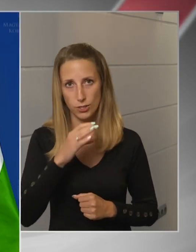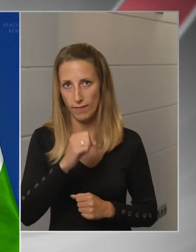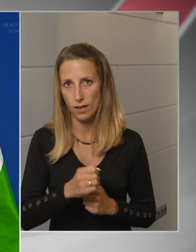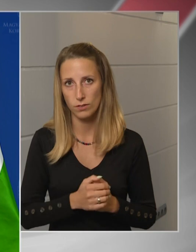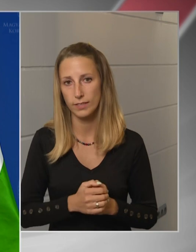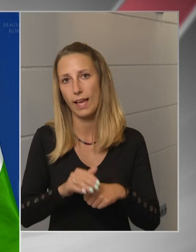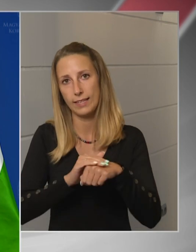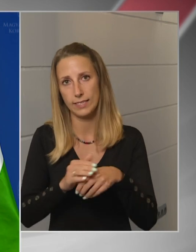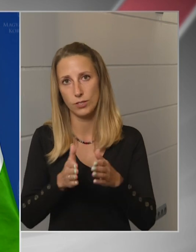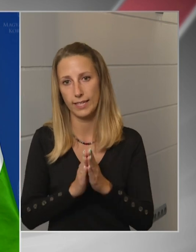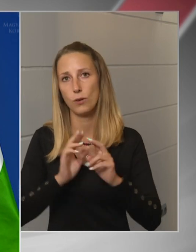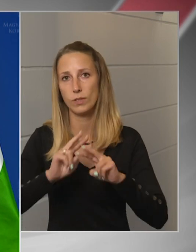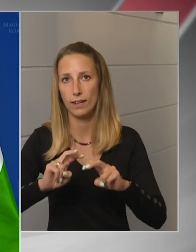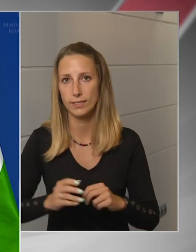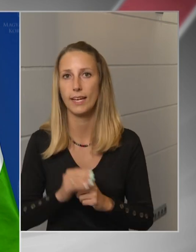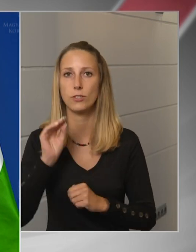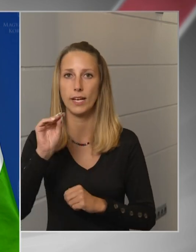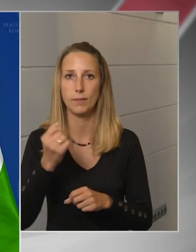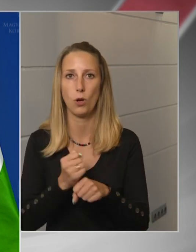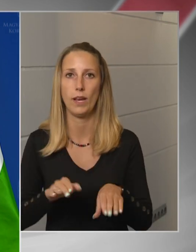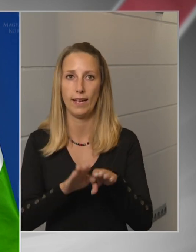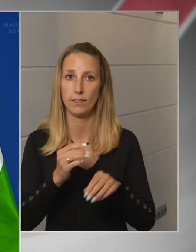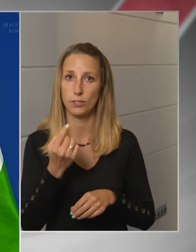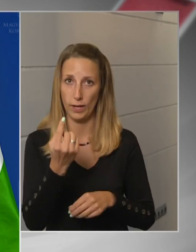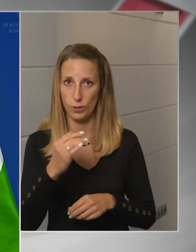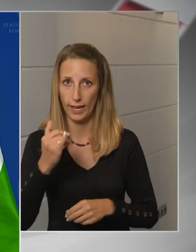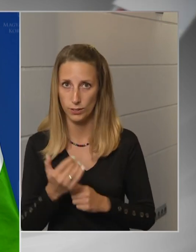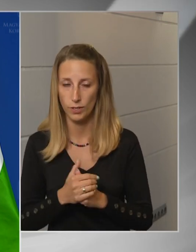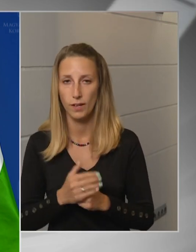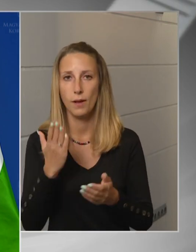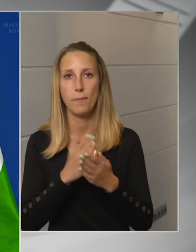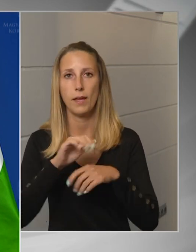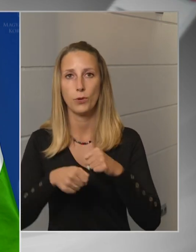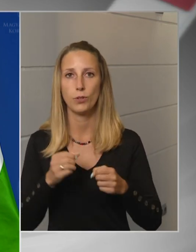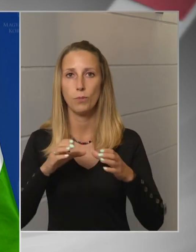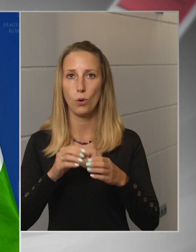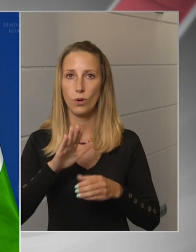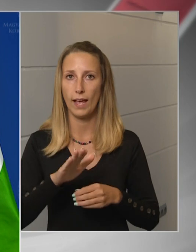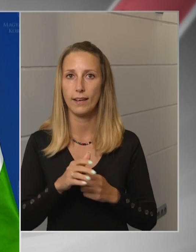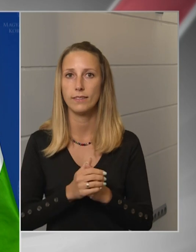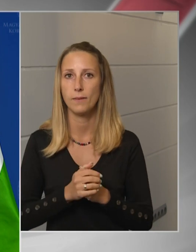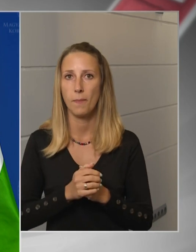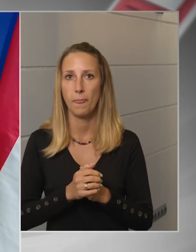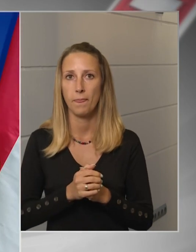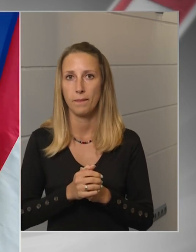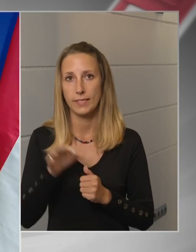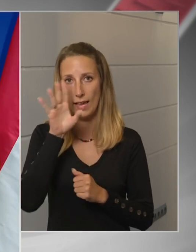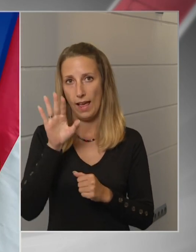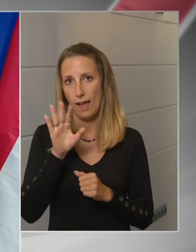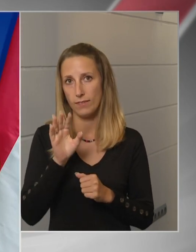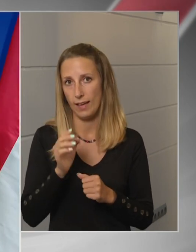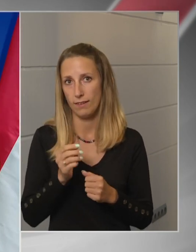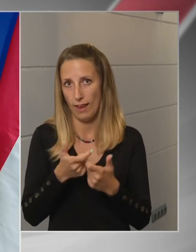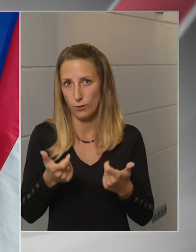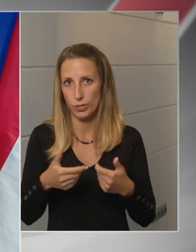választánézett elnézést kérek, de utána nézek, és jelzem a kollégának is, meg önnek is, hogy a már működő blokkoknál ez elvi lehetőségként adott-e vagy sem.